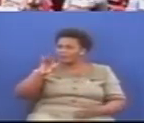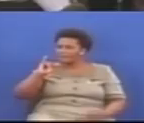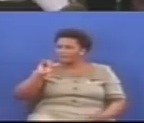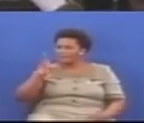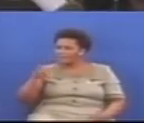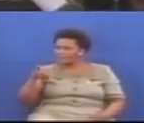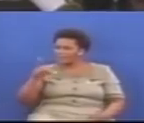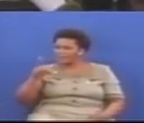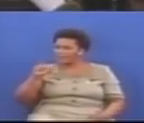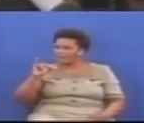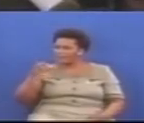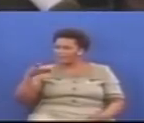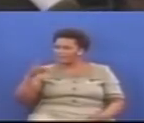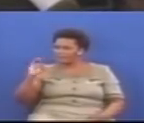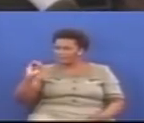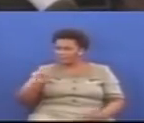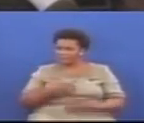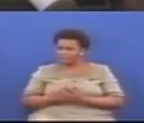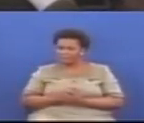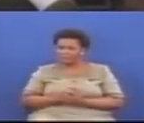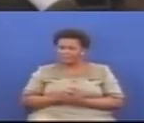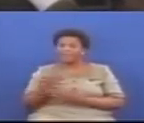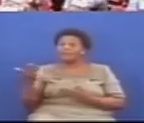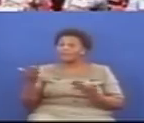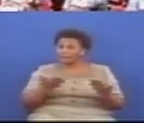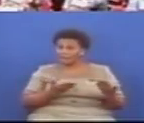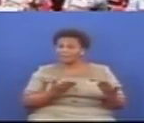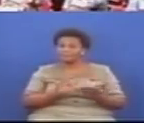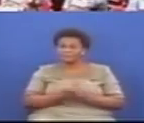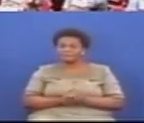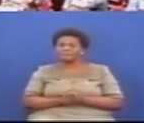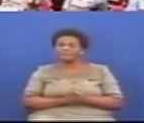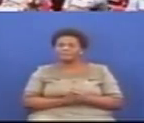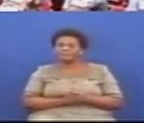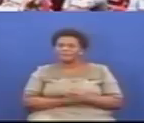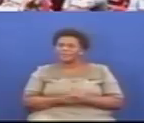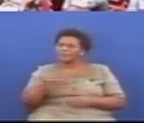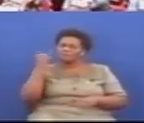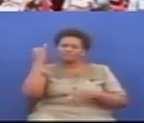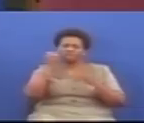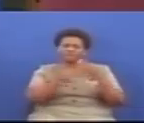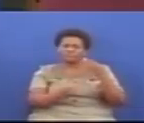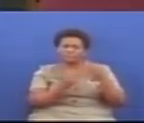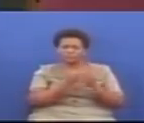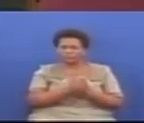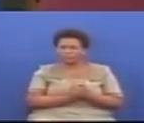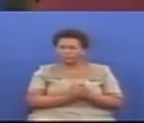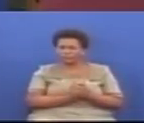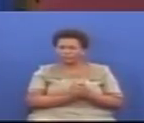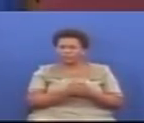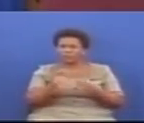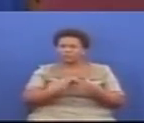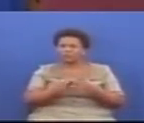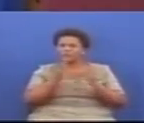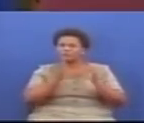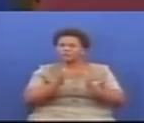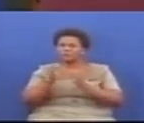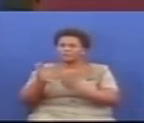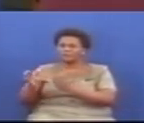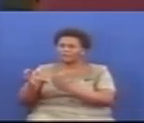Karibu. Mwisho sio kwa umuhimu mheshimiwa bunge, kuhusiana na ule mpango wetu wa safari ya kwenda